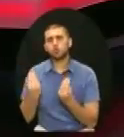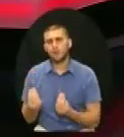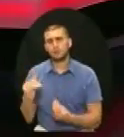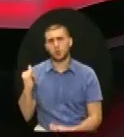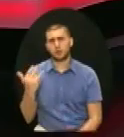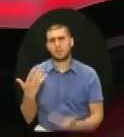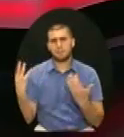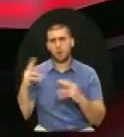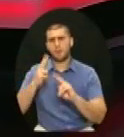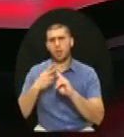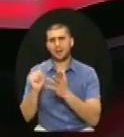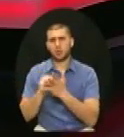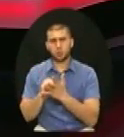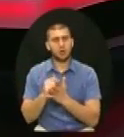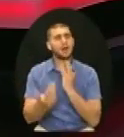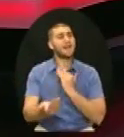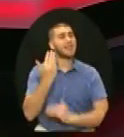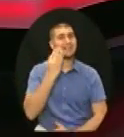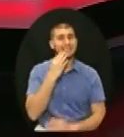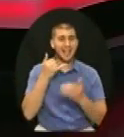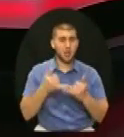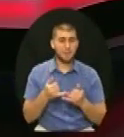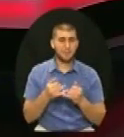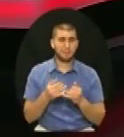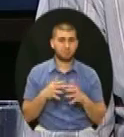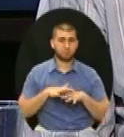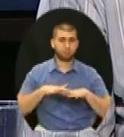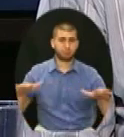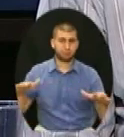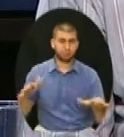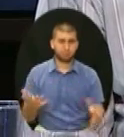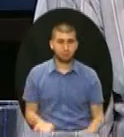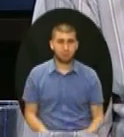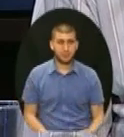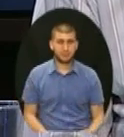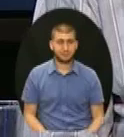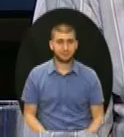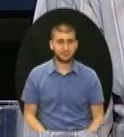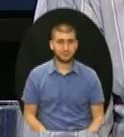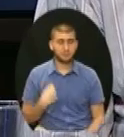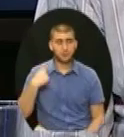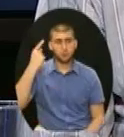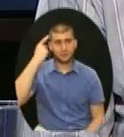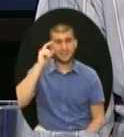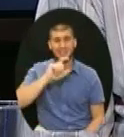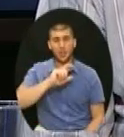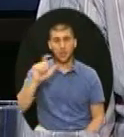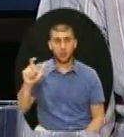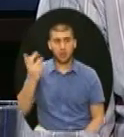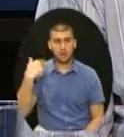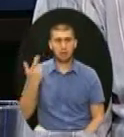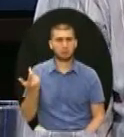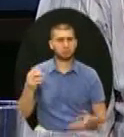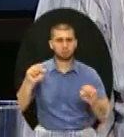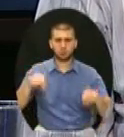בטח בעולם העיתונות. תשמעי, לפני שישראל היום נכנס לתמונה, נדמה לי שידיעות אחרונות אחז